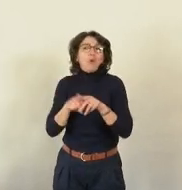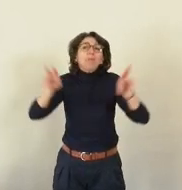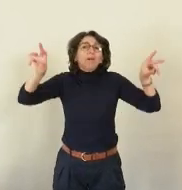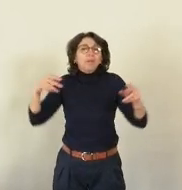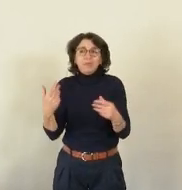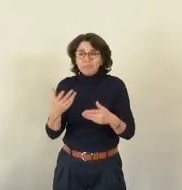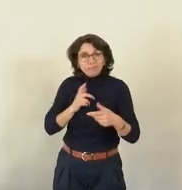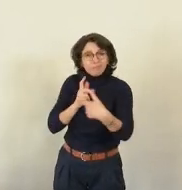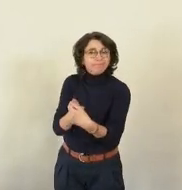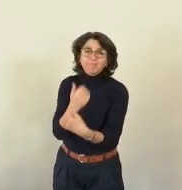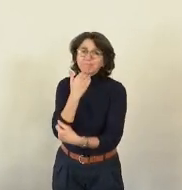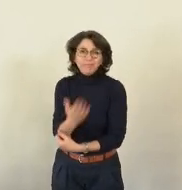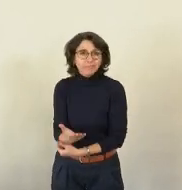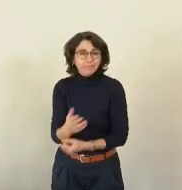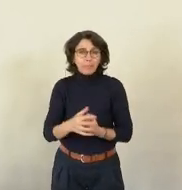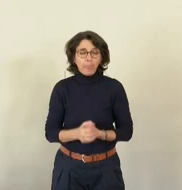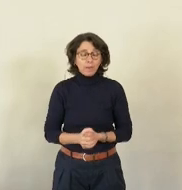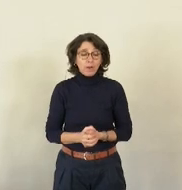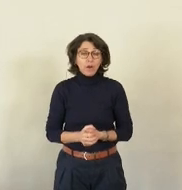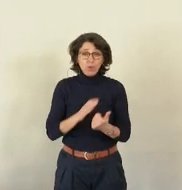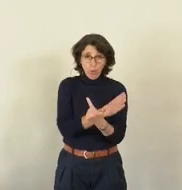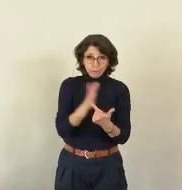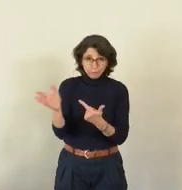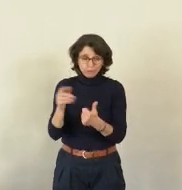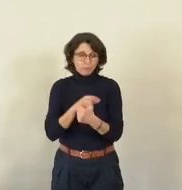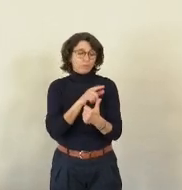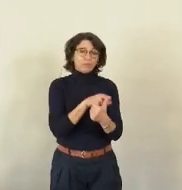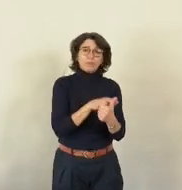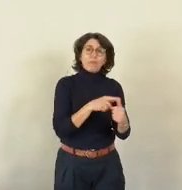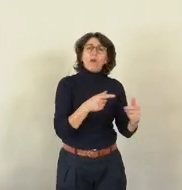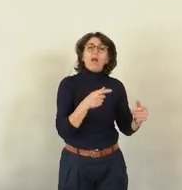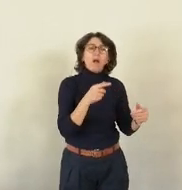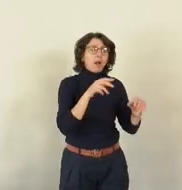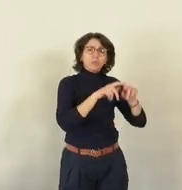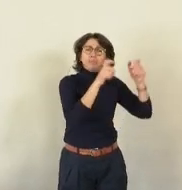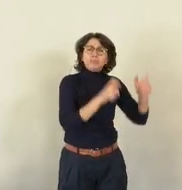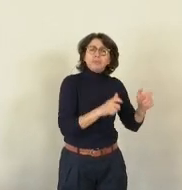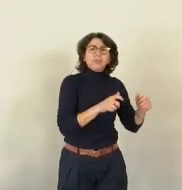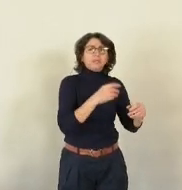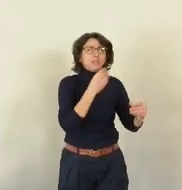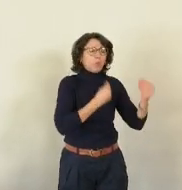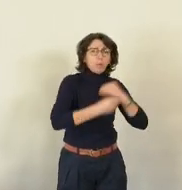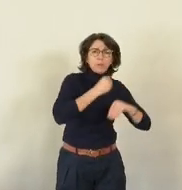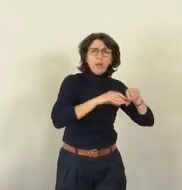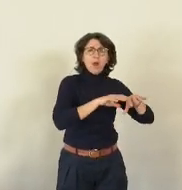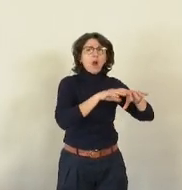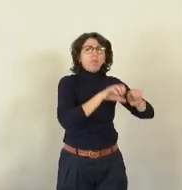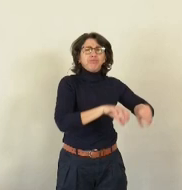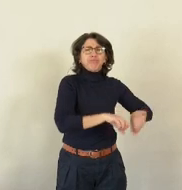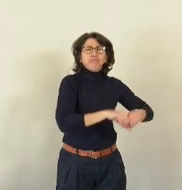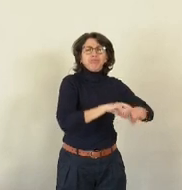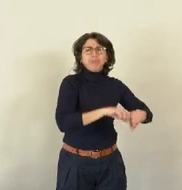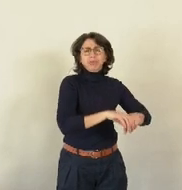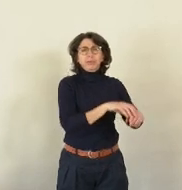deux dimensions se nourrissent l'une l'autre la surproduction de l'industrie agroalimentaire est négociée ces surplus sont